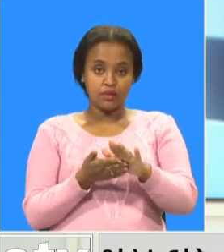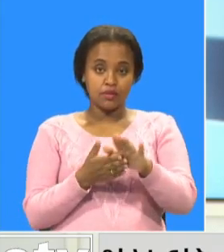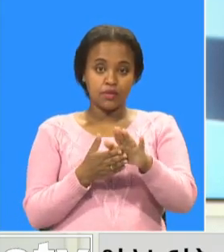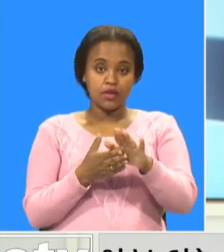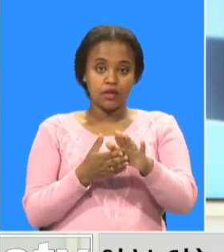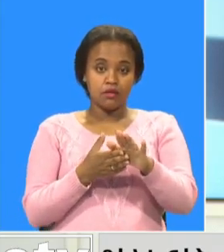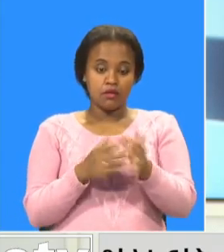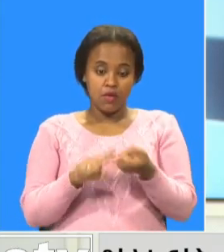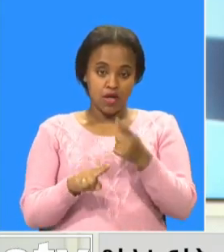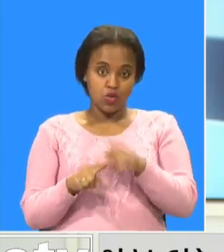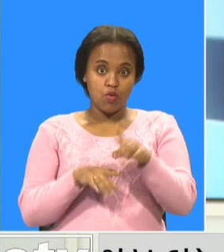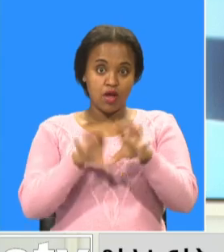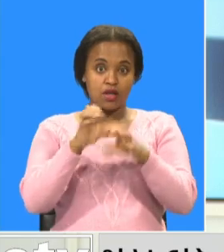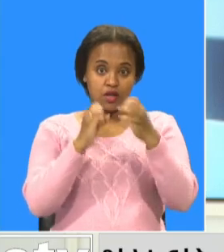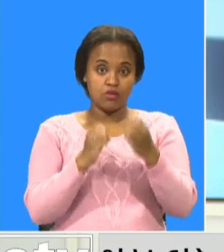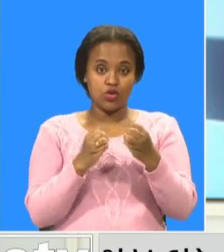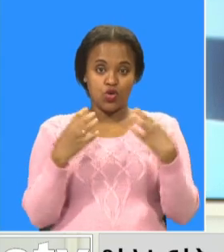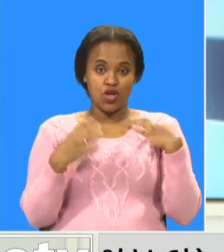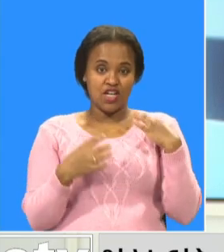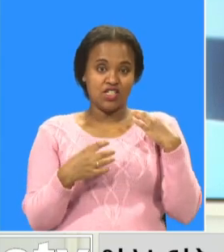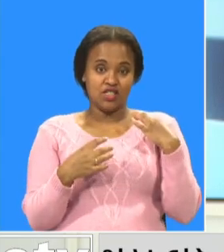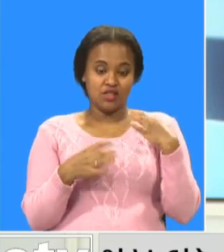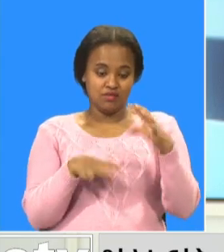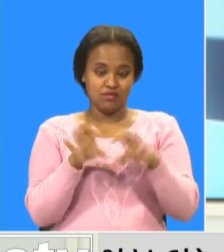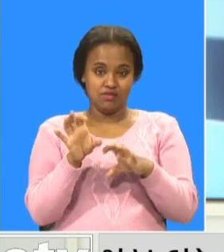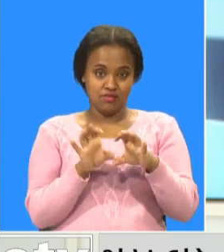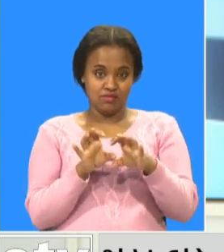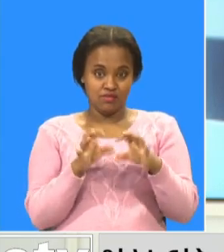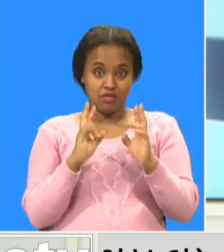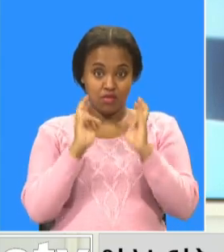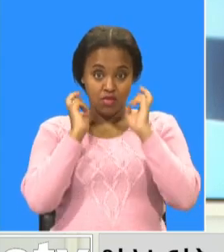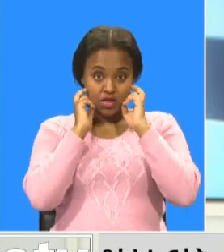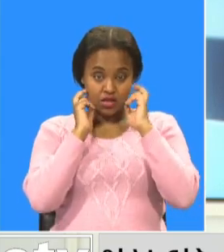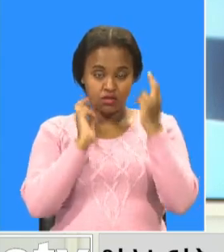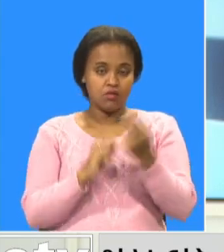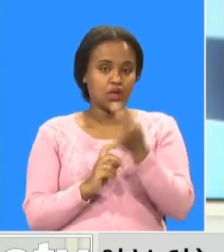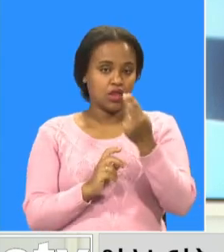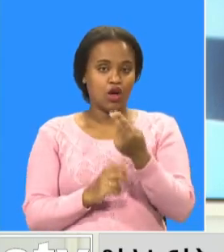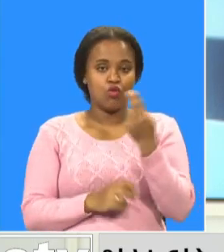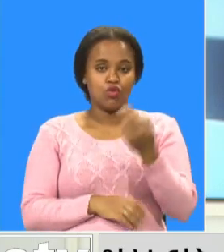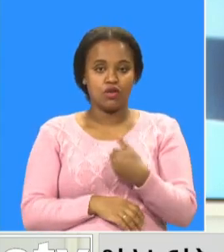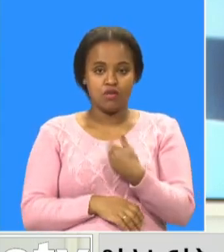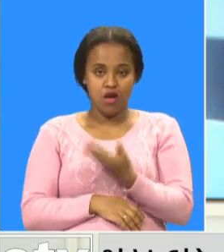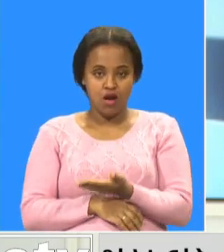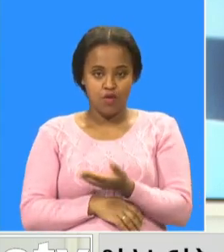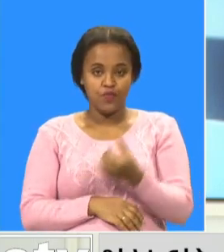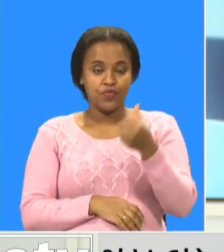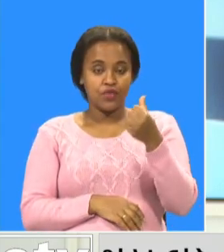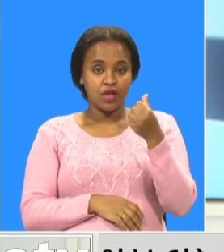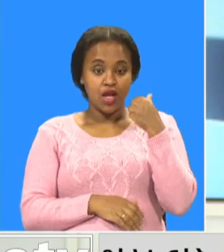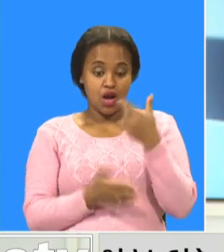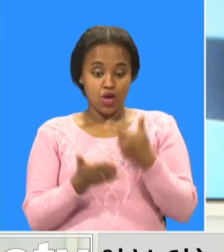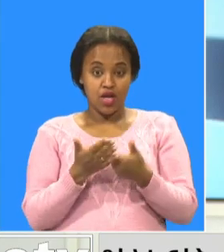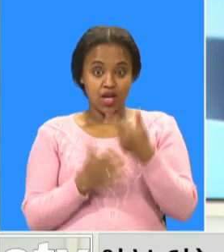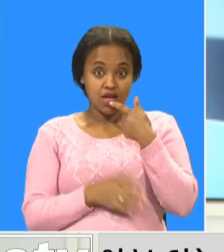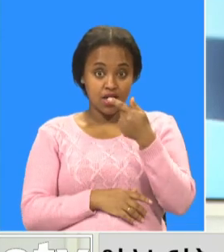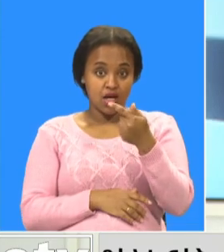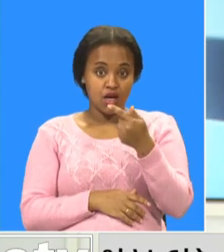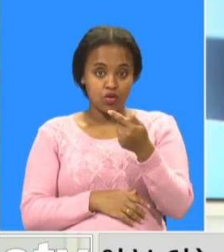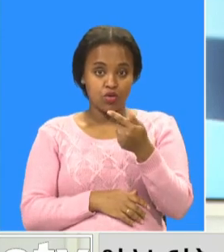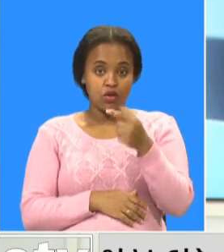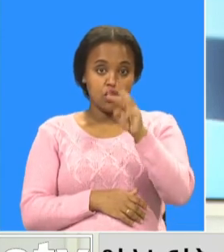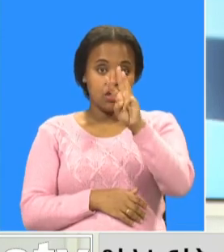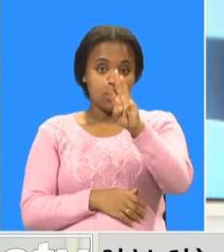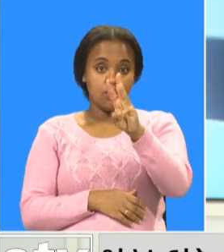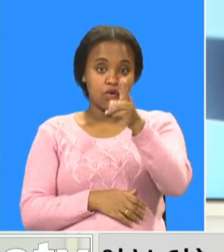አይነት ከጨርቅ የተሰራውን ማስክ መጠቀሙ የተሻለ ጥቅም አለው ማለት ነው። ሌላው ይህን ካልኩ እንግዲህ